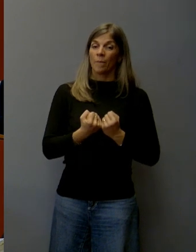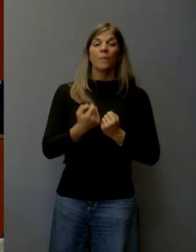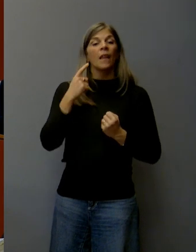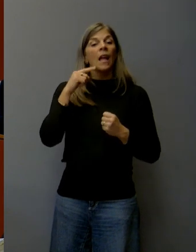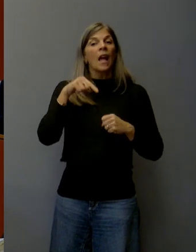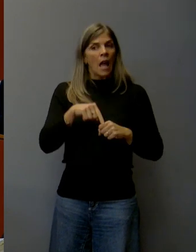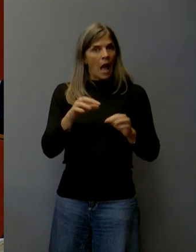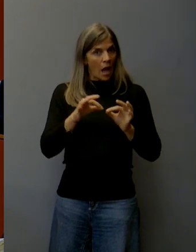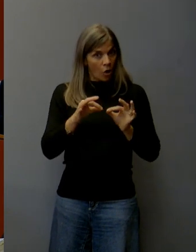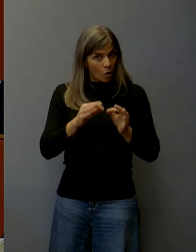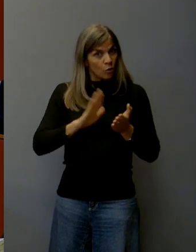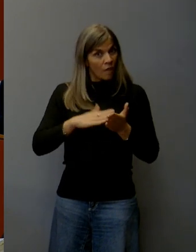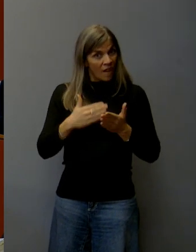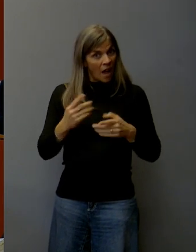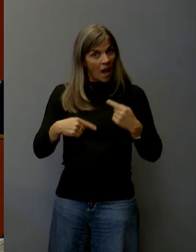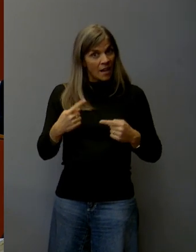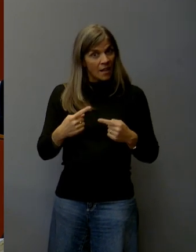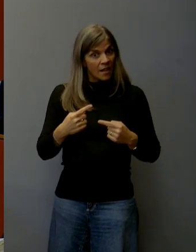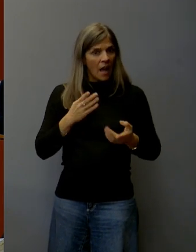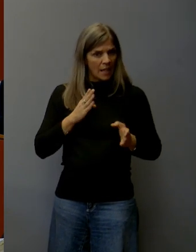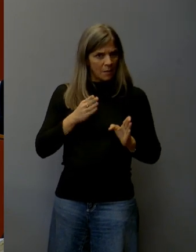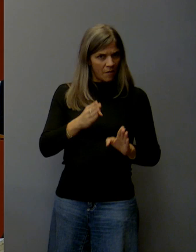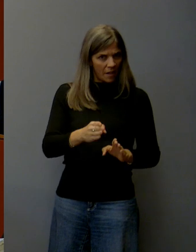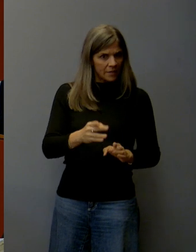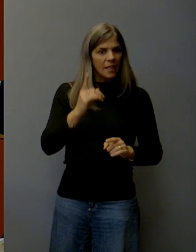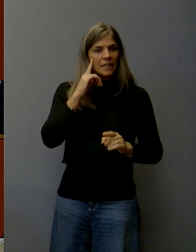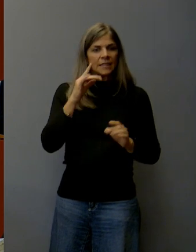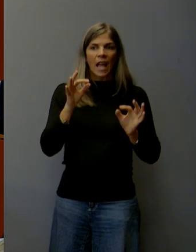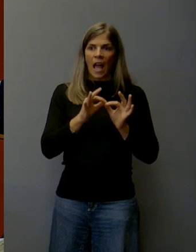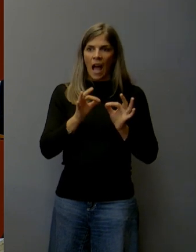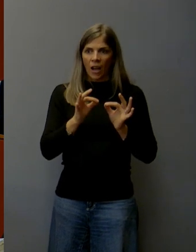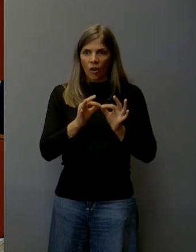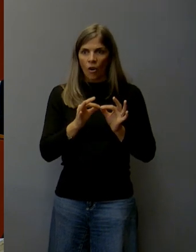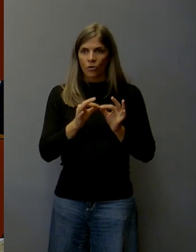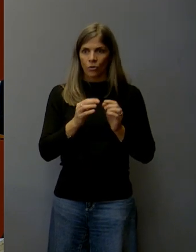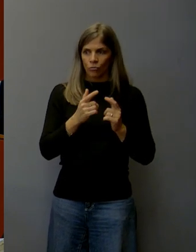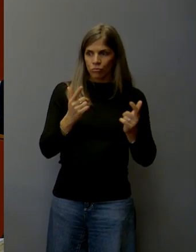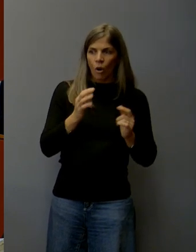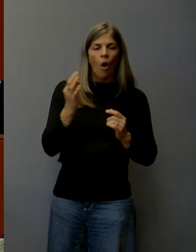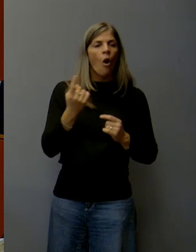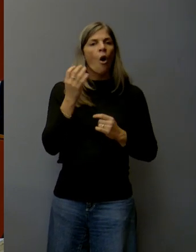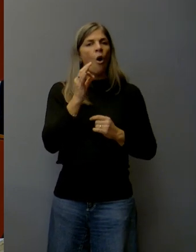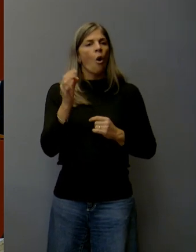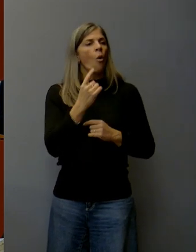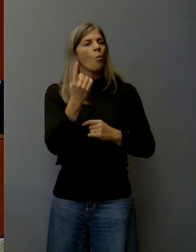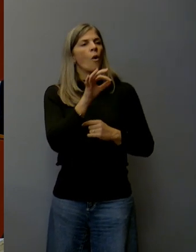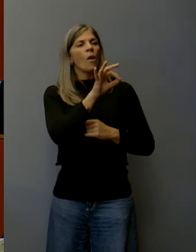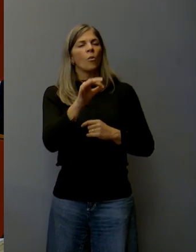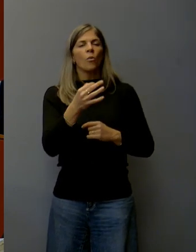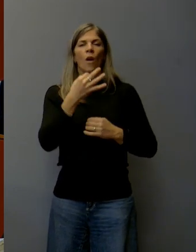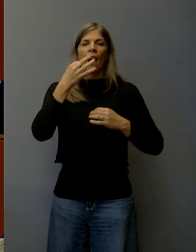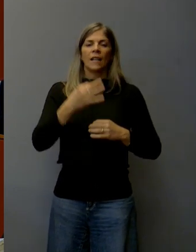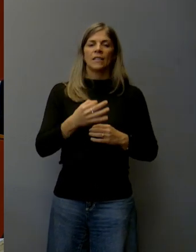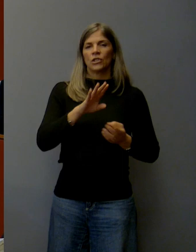l'accordo E vale ancora vale per tutti andiamo avanti se non è l'accordo o comunque qualcuno ha deciso di cambiare le carte in tavola